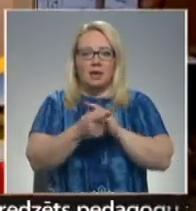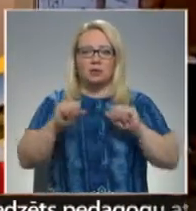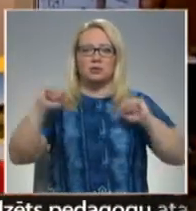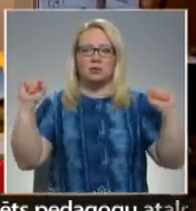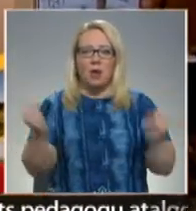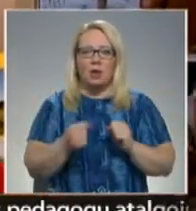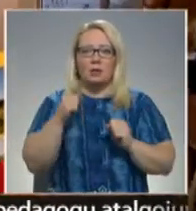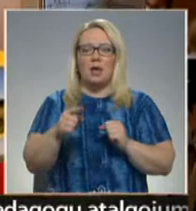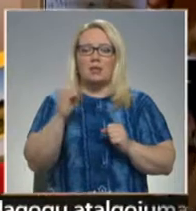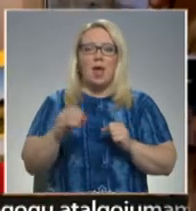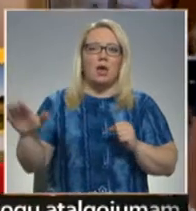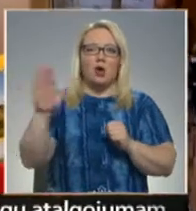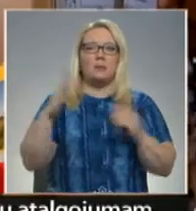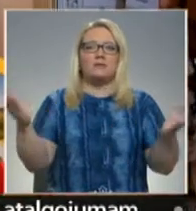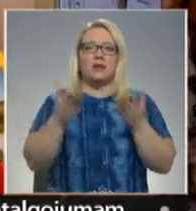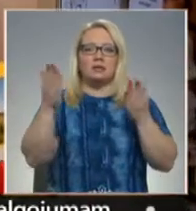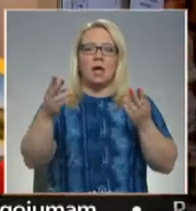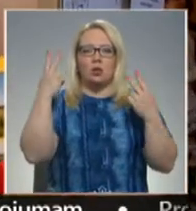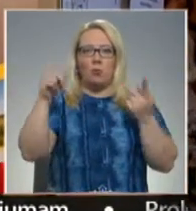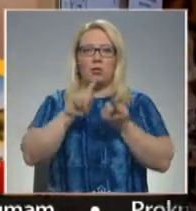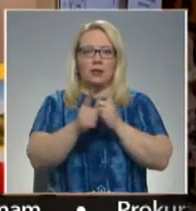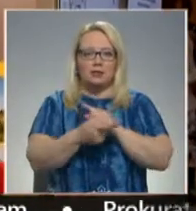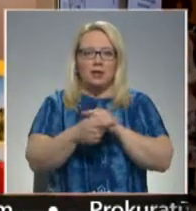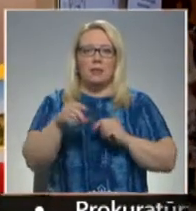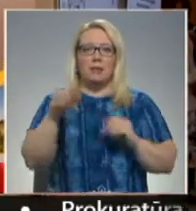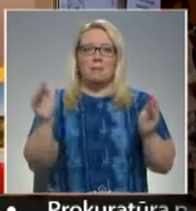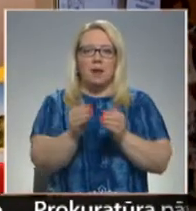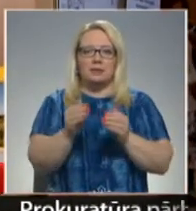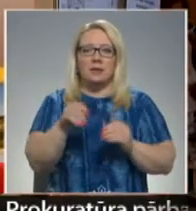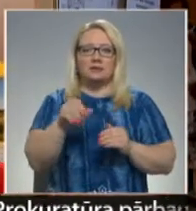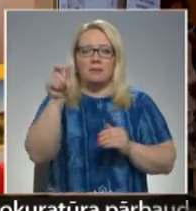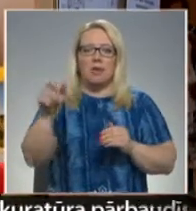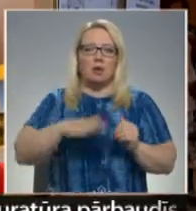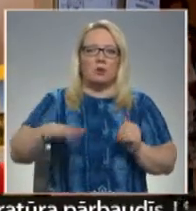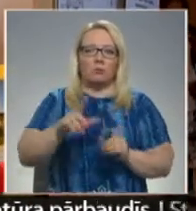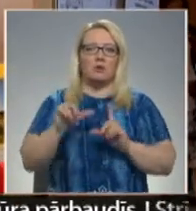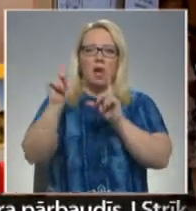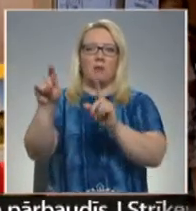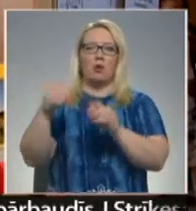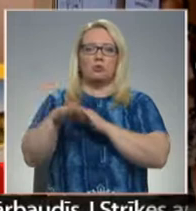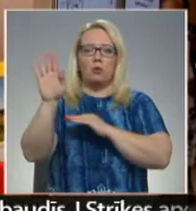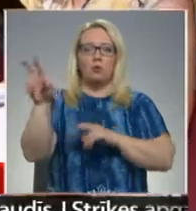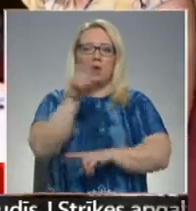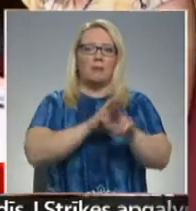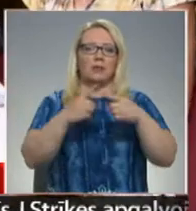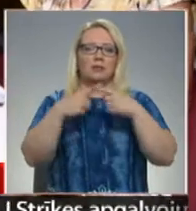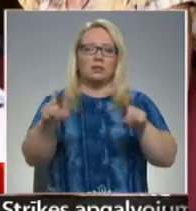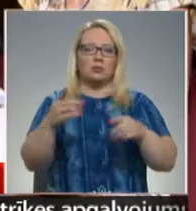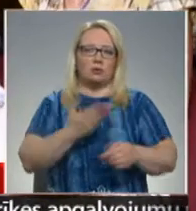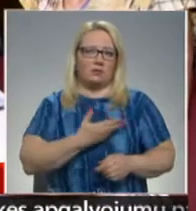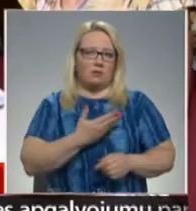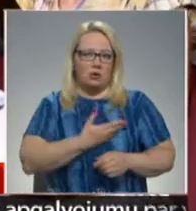Eiropas veicinātai modernizācijai, tad, protams, mazās zemnieks ģimenes būs jābrauc prom un jāmeklē citur izdzīvošana. Tas